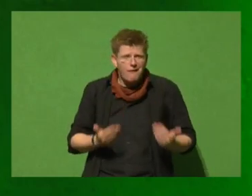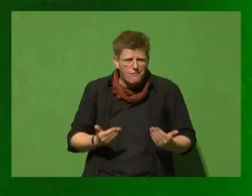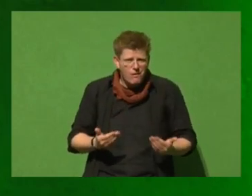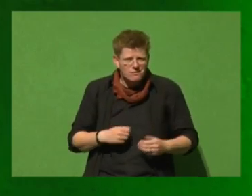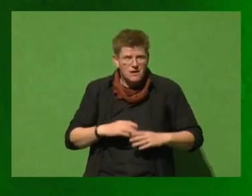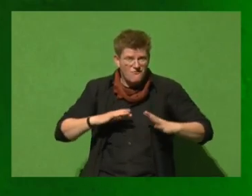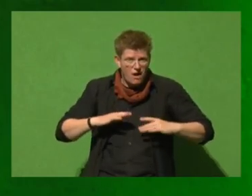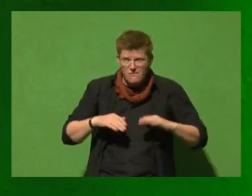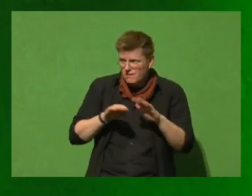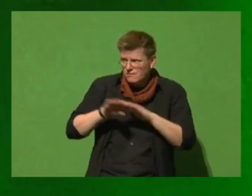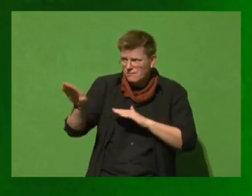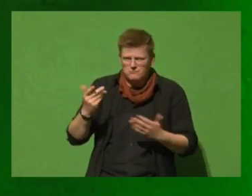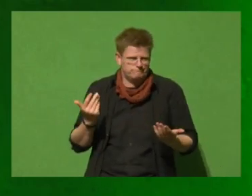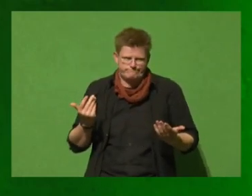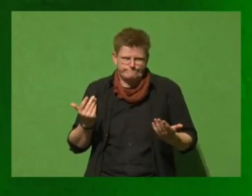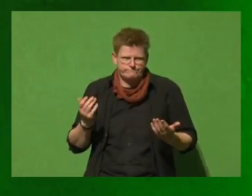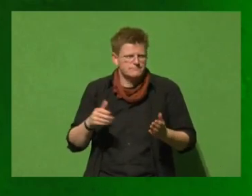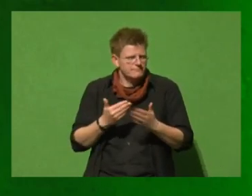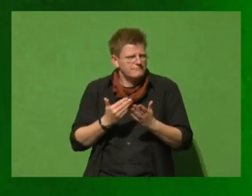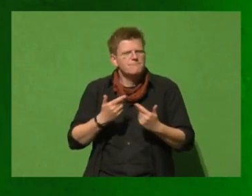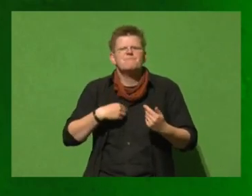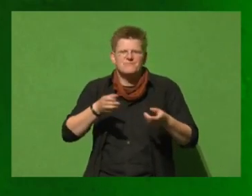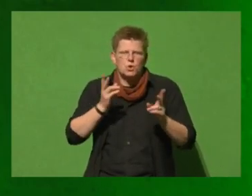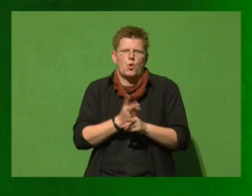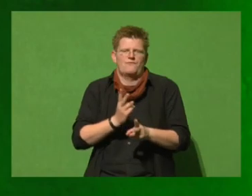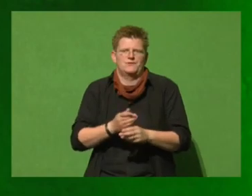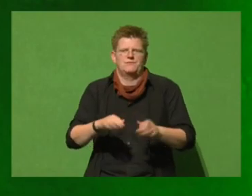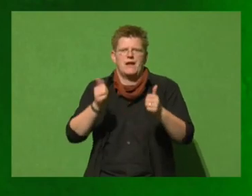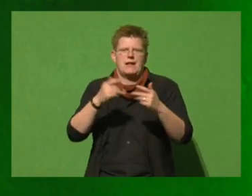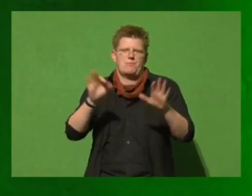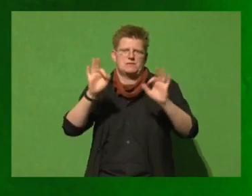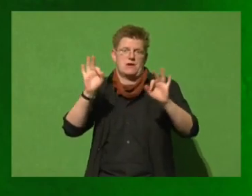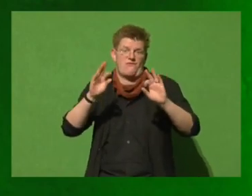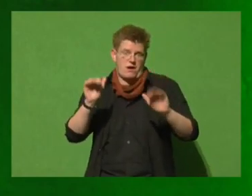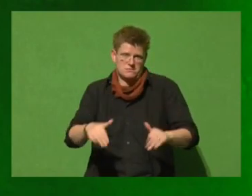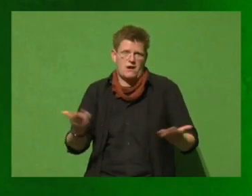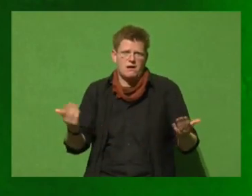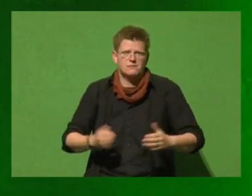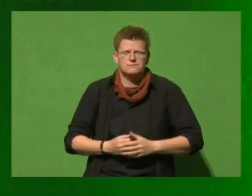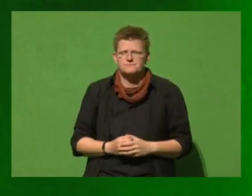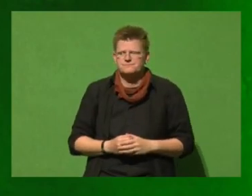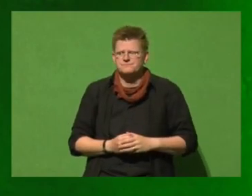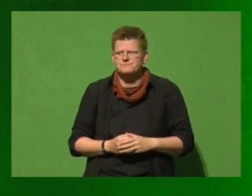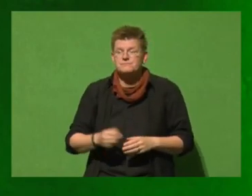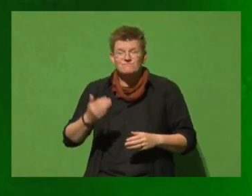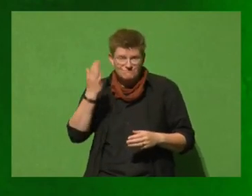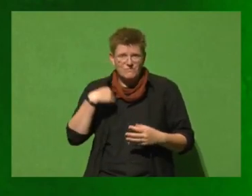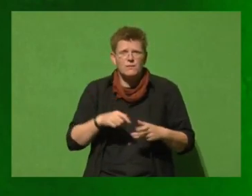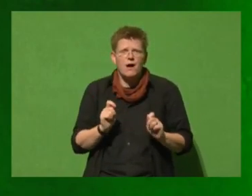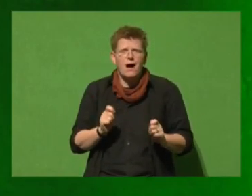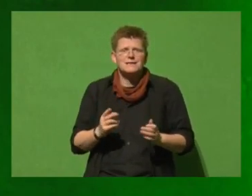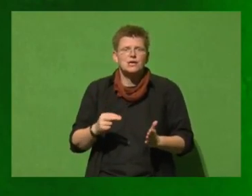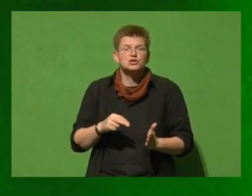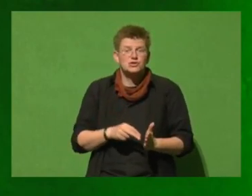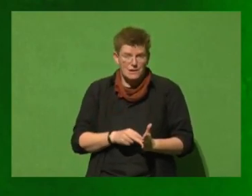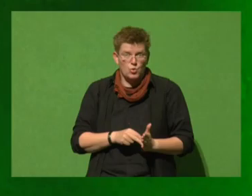zurück und begibt sich damit häufig in Lebensgefahr. Seit der Antragstellung hat sich einiges